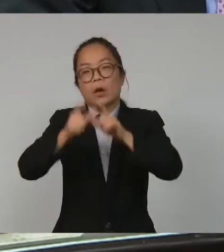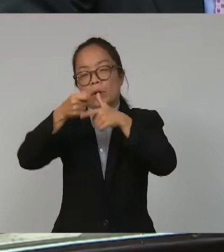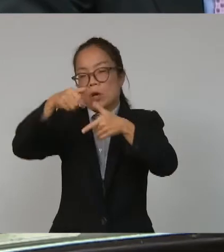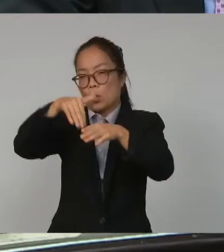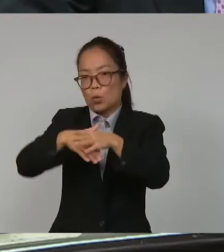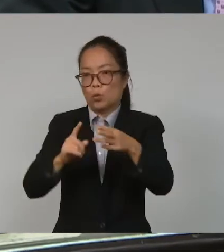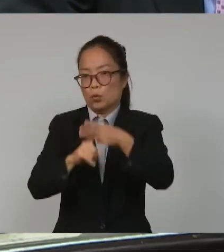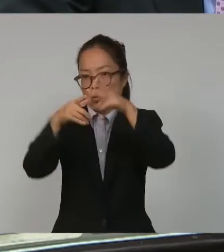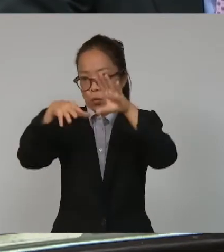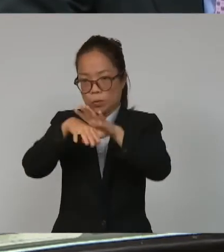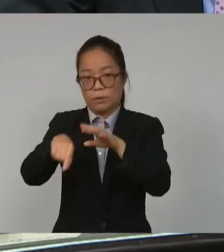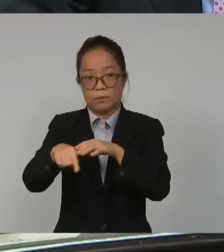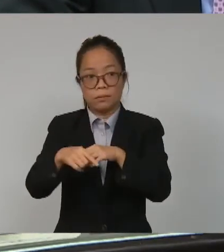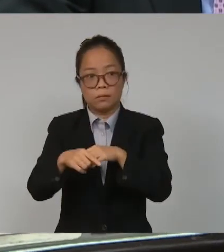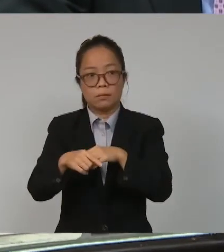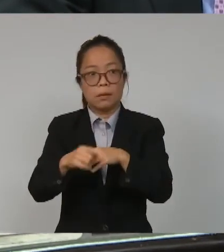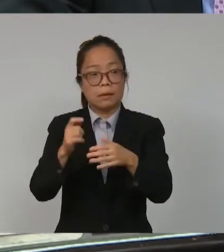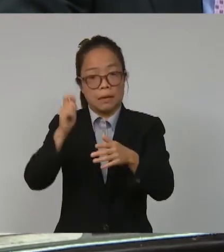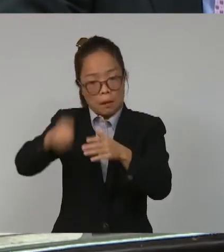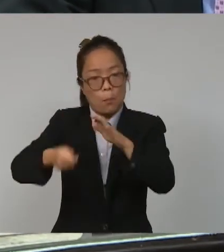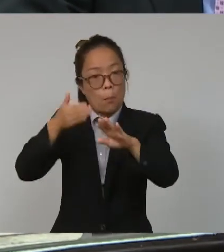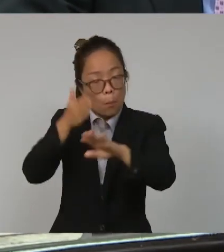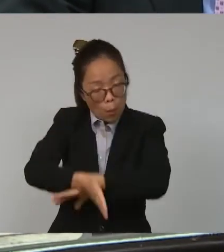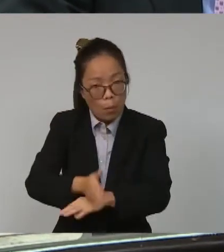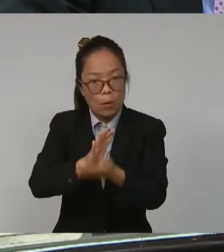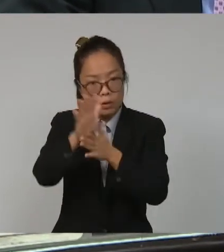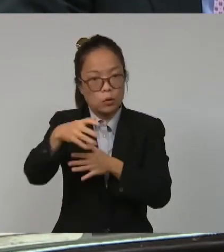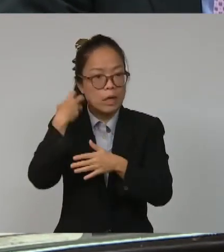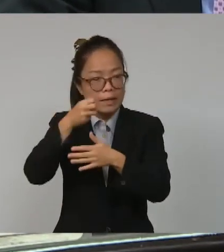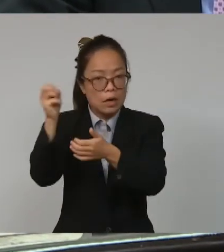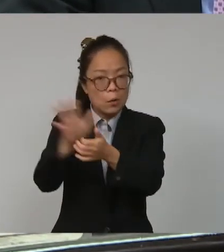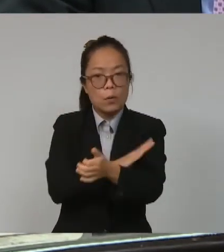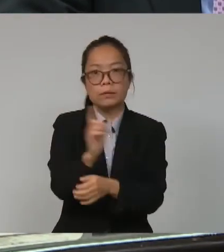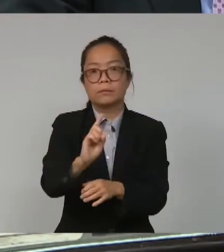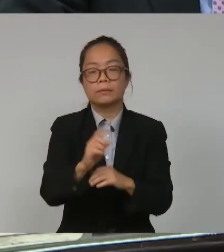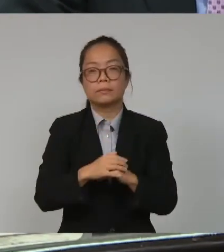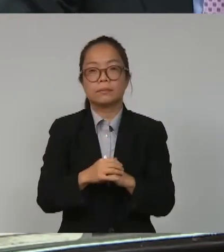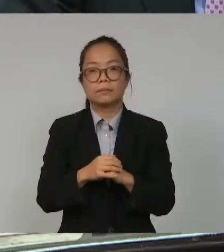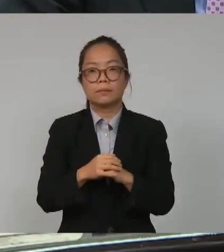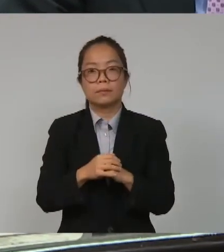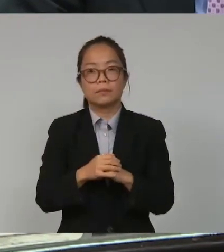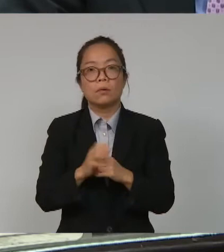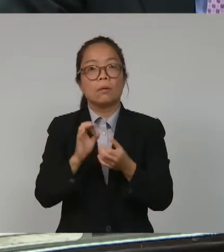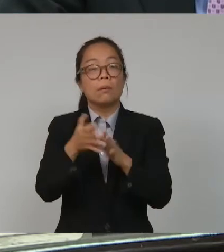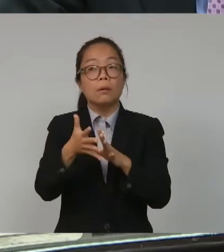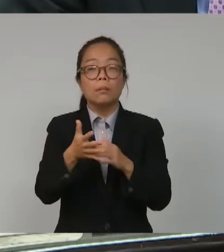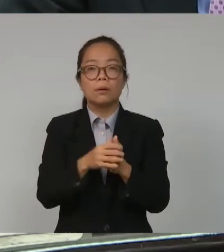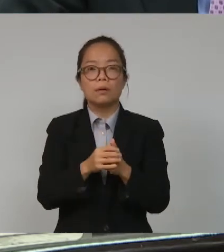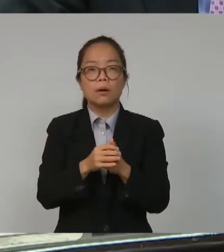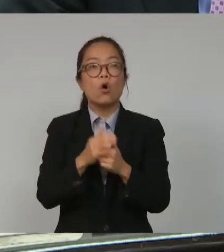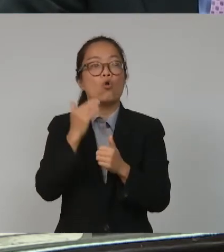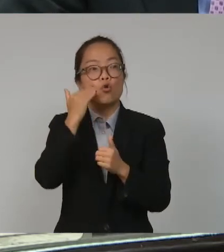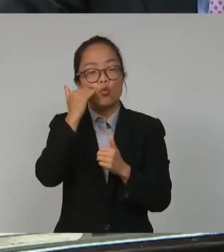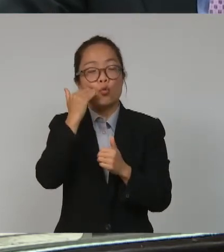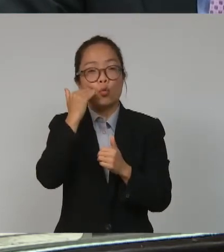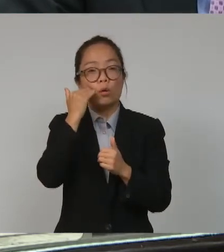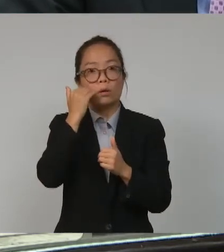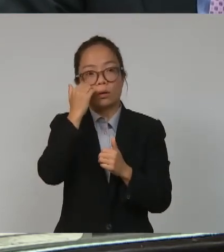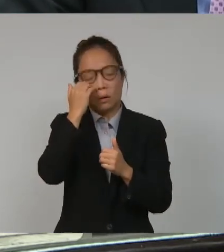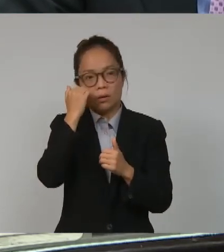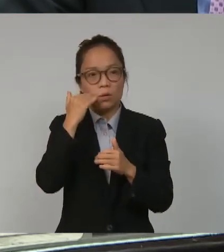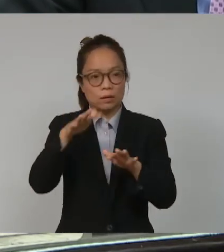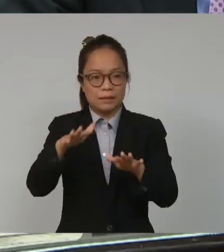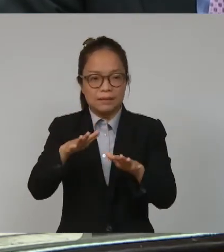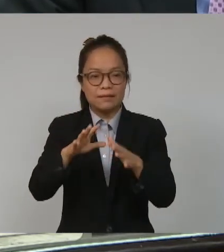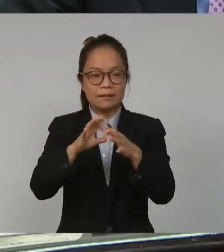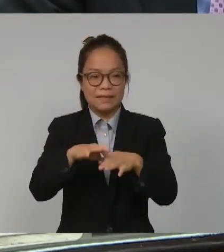文，它通过之后，它的效果到底是什么？因为如果说我们今天